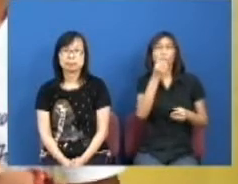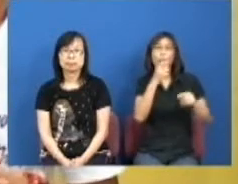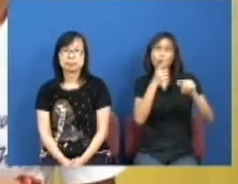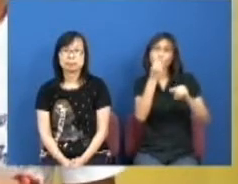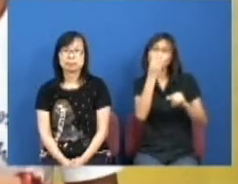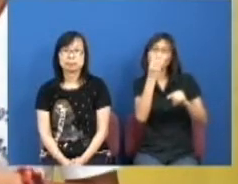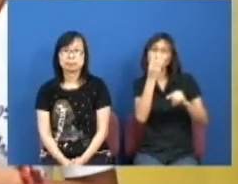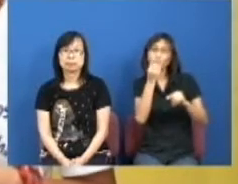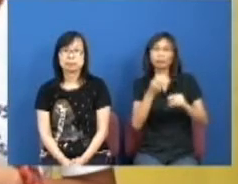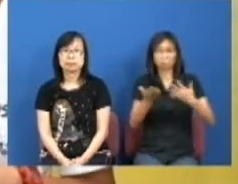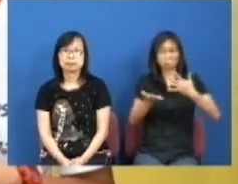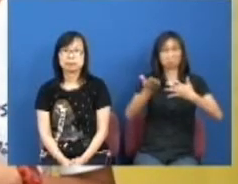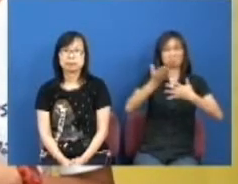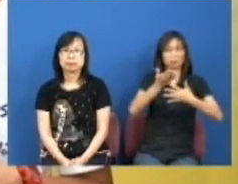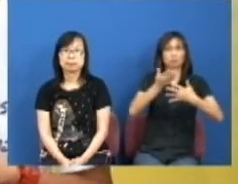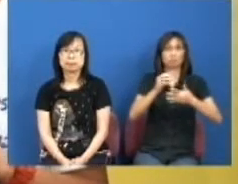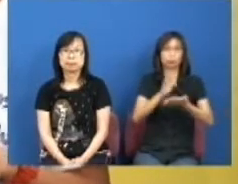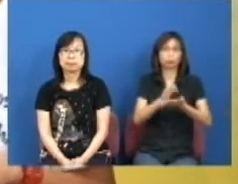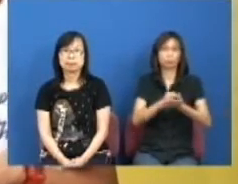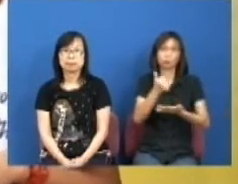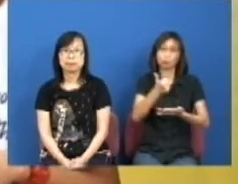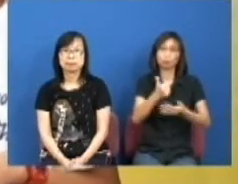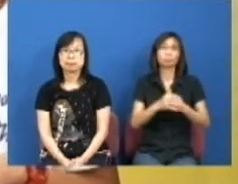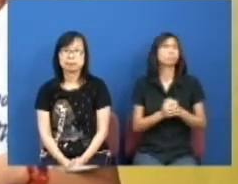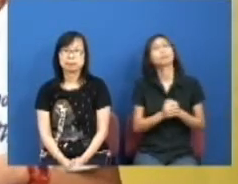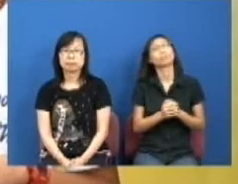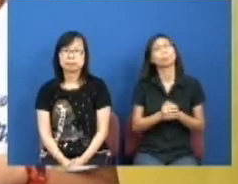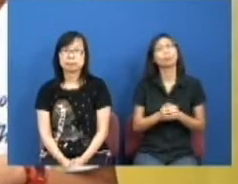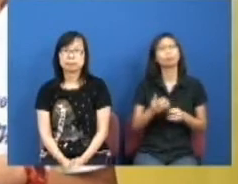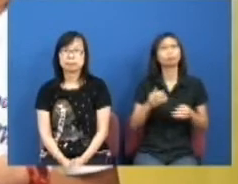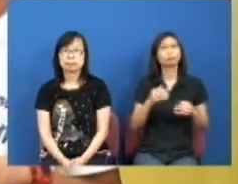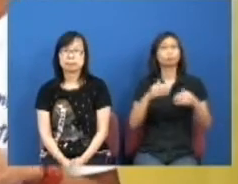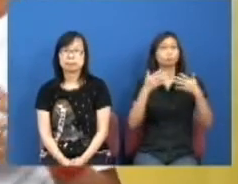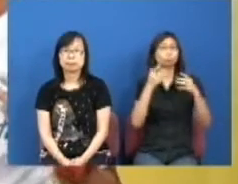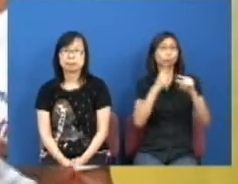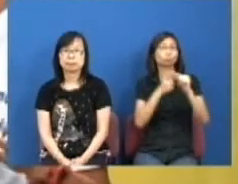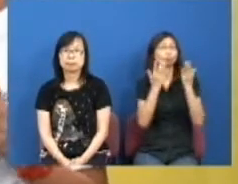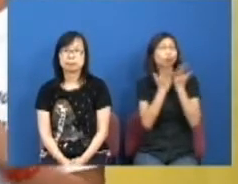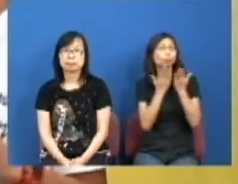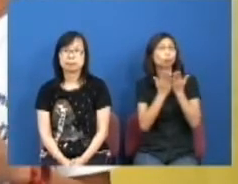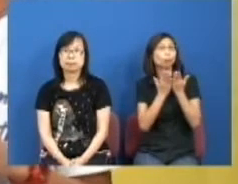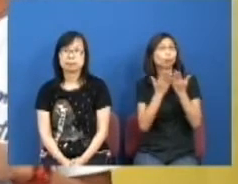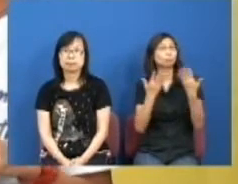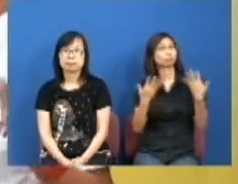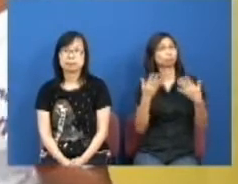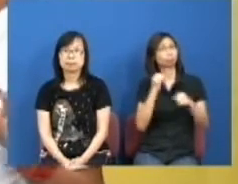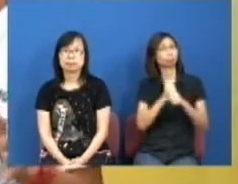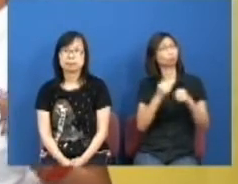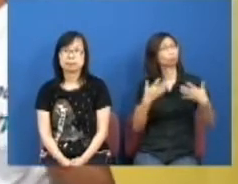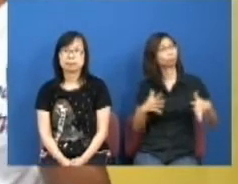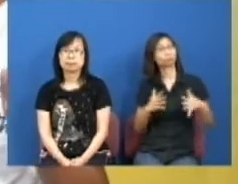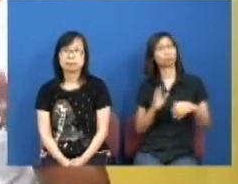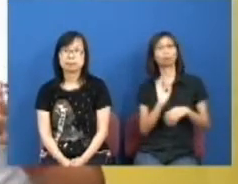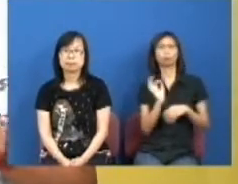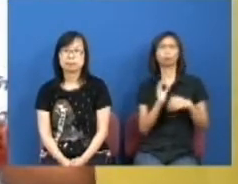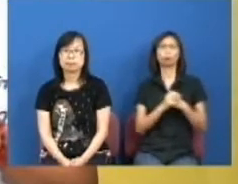方。咁後屘我冇做依一間學校之後咧，咁都隔咗好長時間，咁都見到